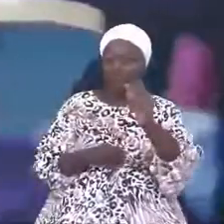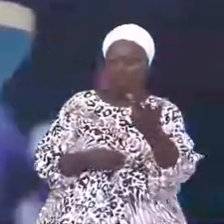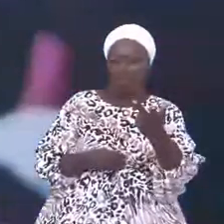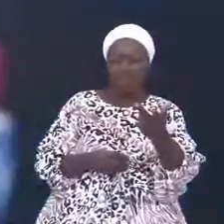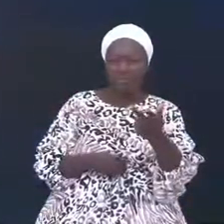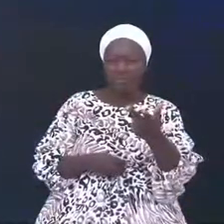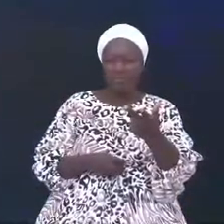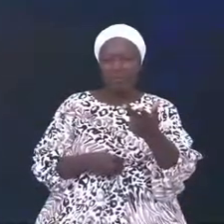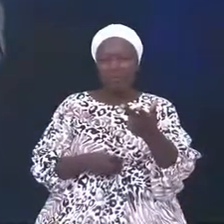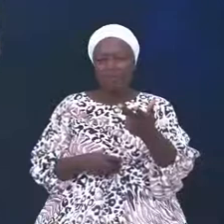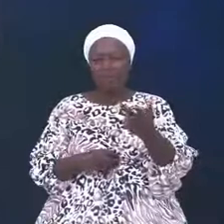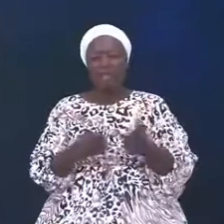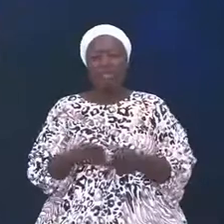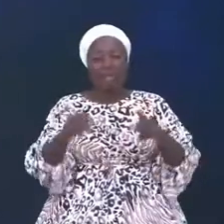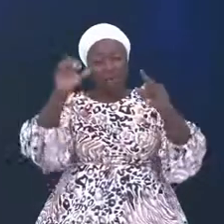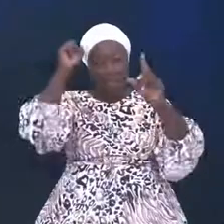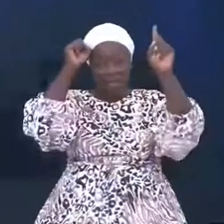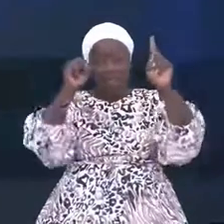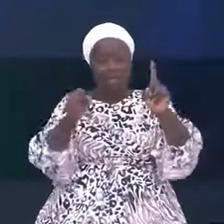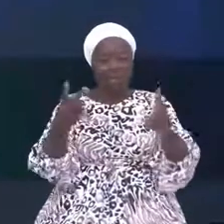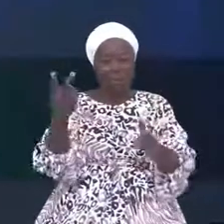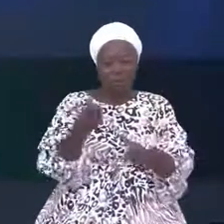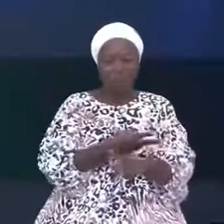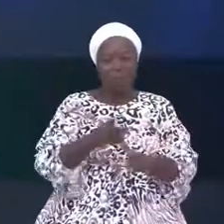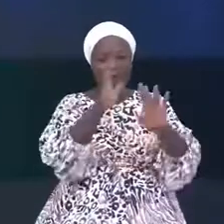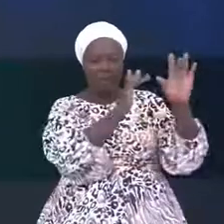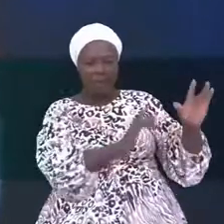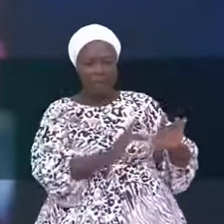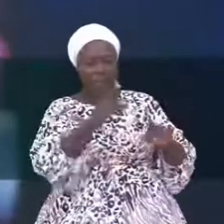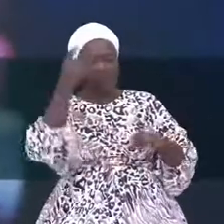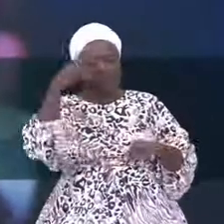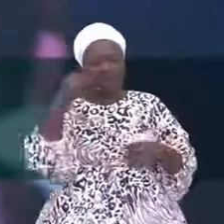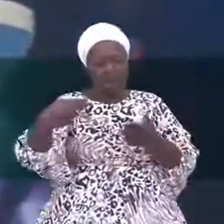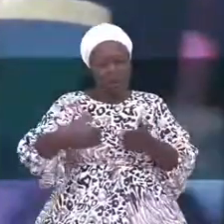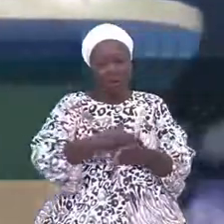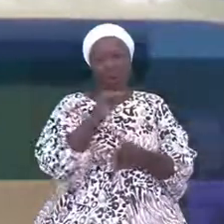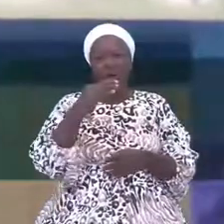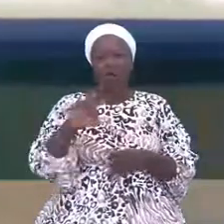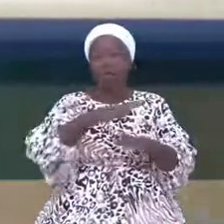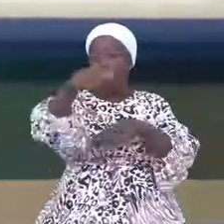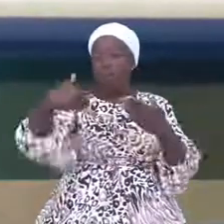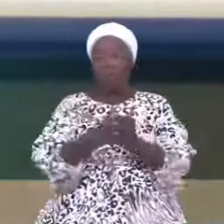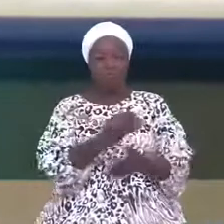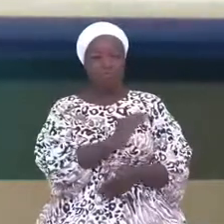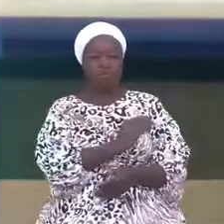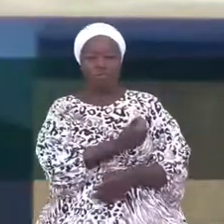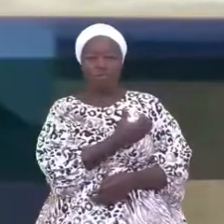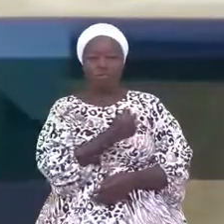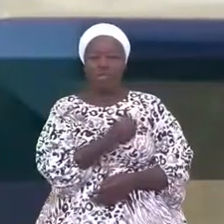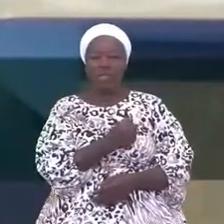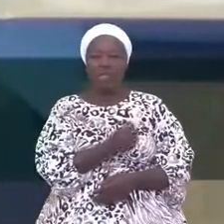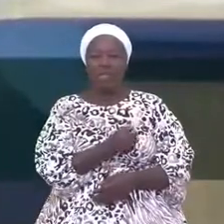va t'atteindre là-bas. Troisième point. Sa miséricorde multipliée pour le renouvellement de